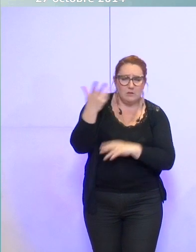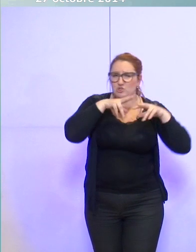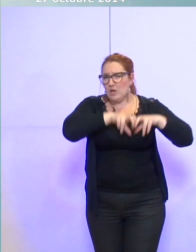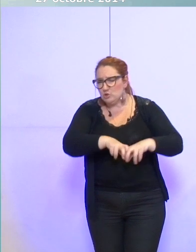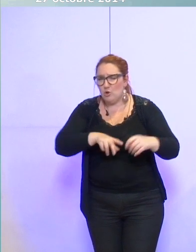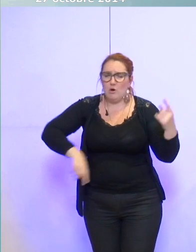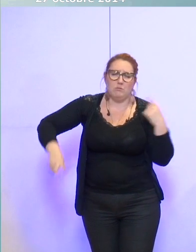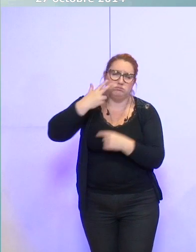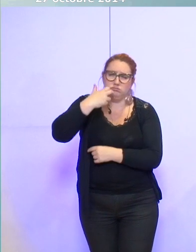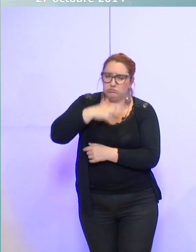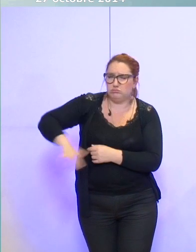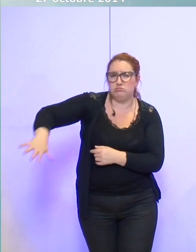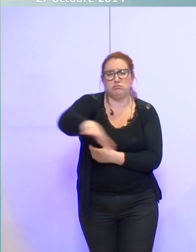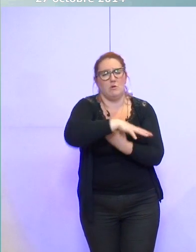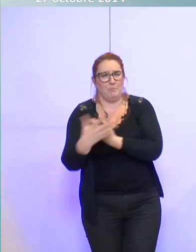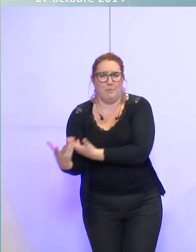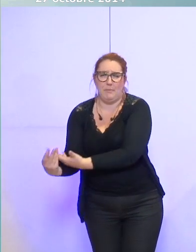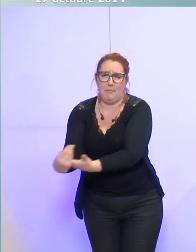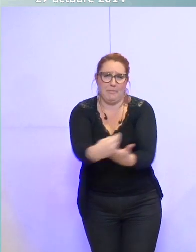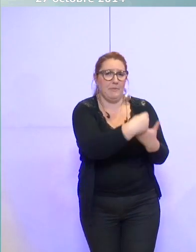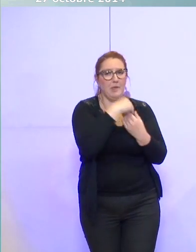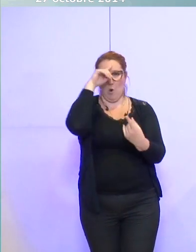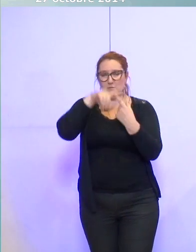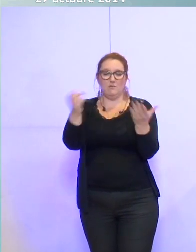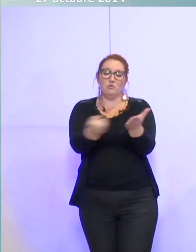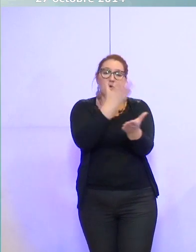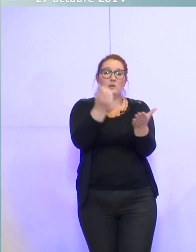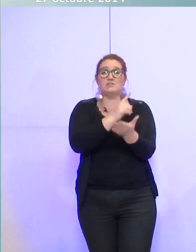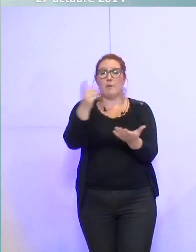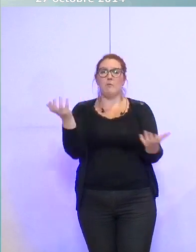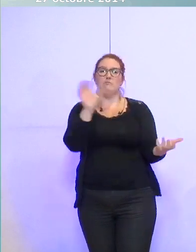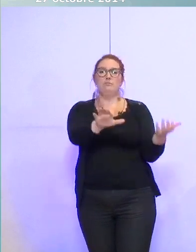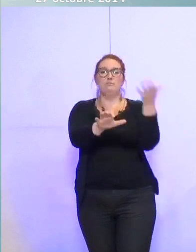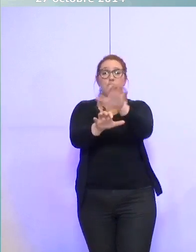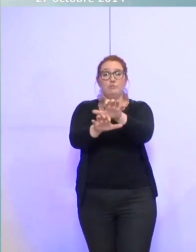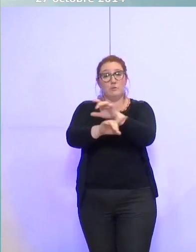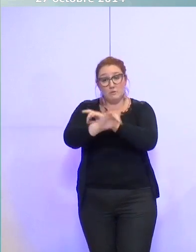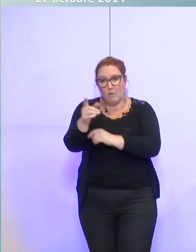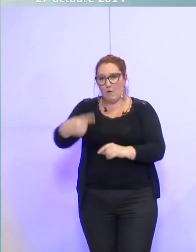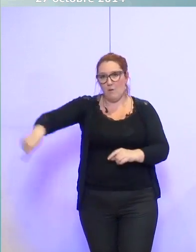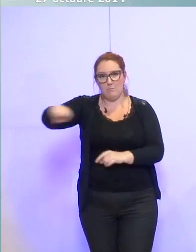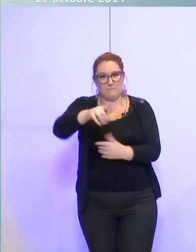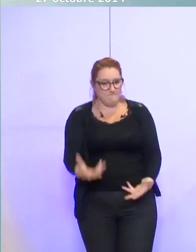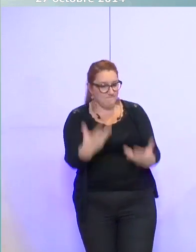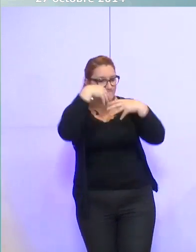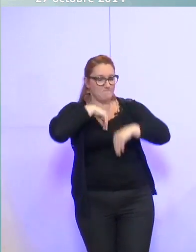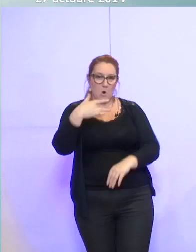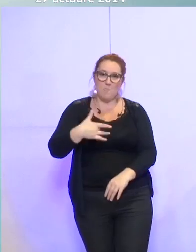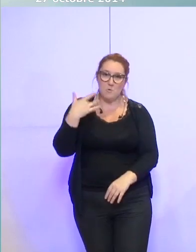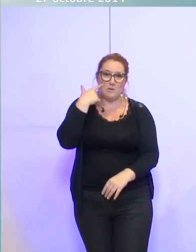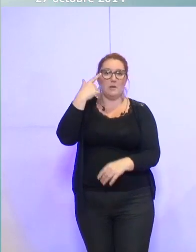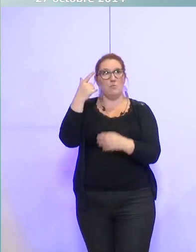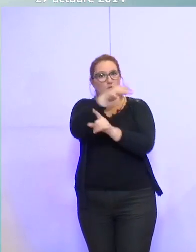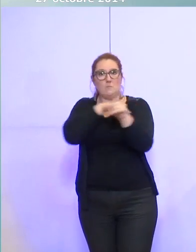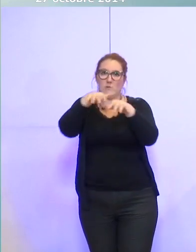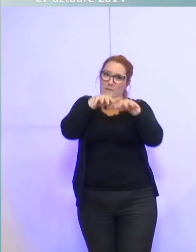chercheurs, pour que ces données ne soient pas simplement déposées quelque part, mais qu'elles servent effectivement et qu'elles diffusent dans l'ensemble de la